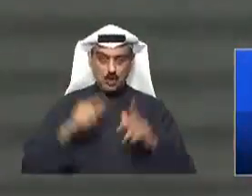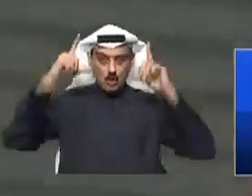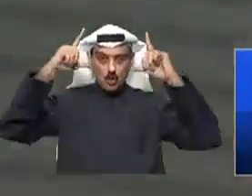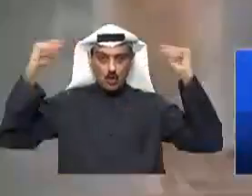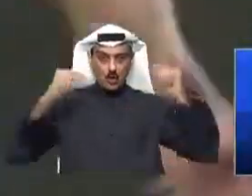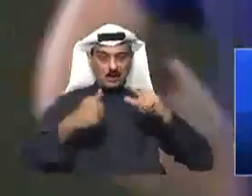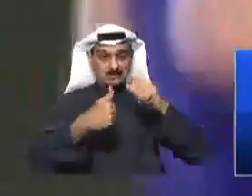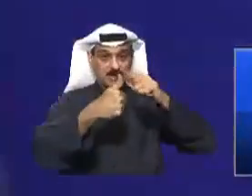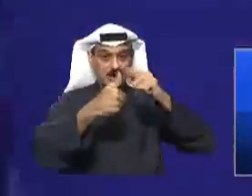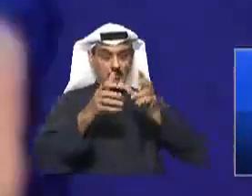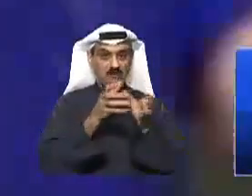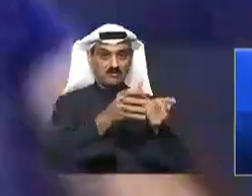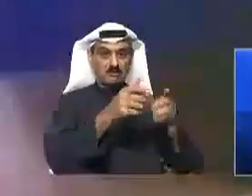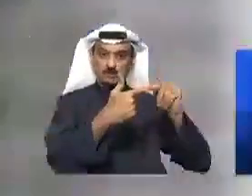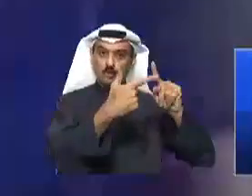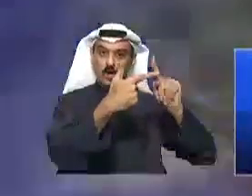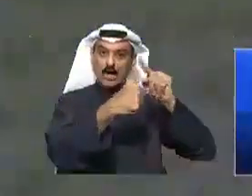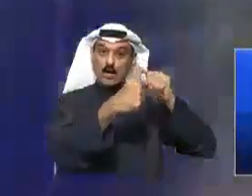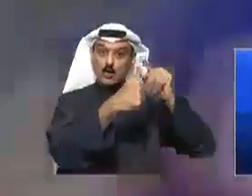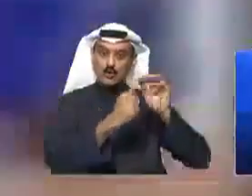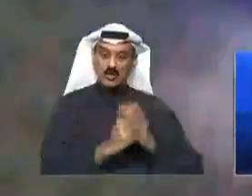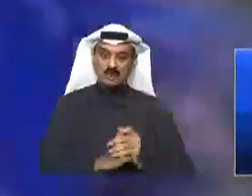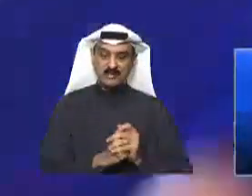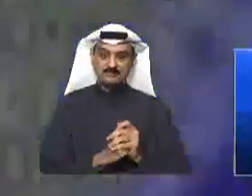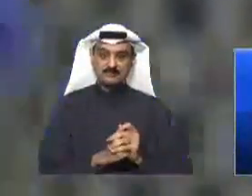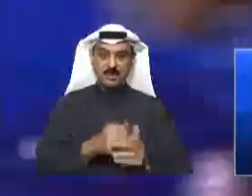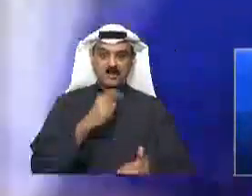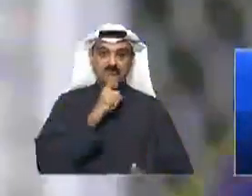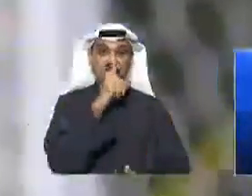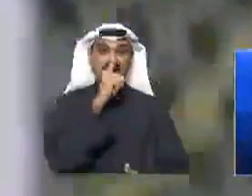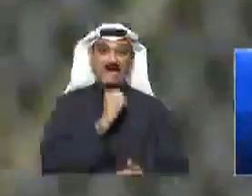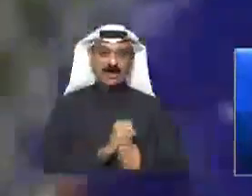هولندا المجموعة الأولى في الدور الأول على حساب منتخبات قطر والسنغال والإكوادور.